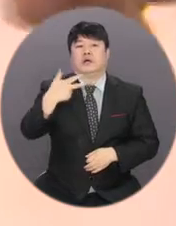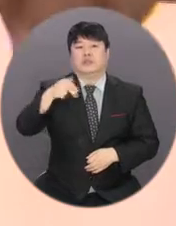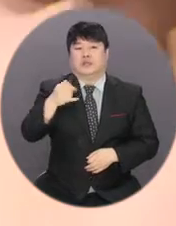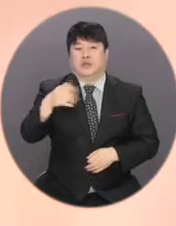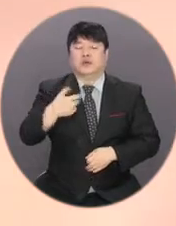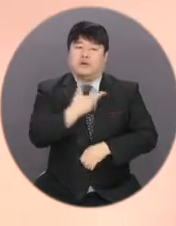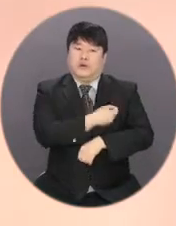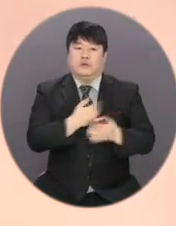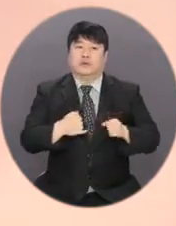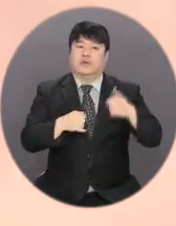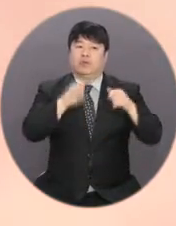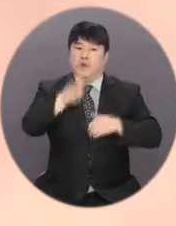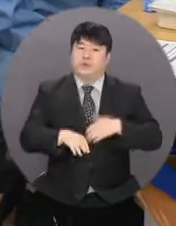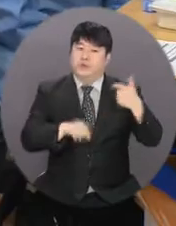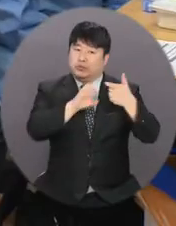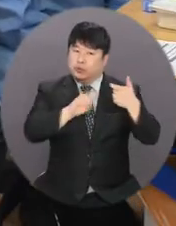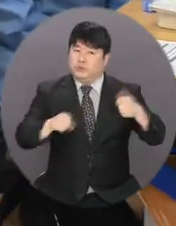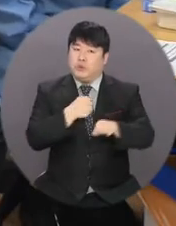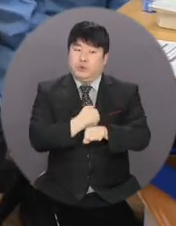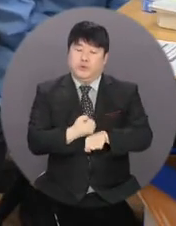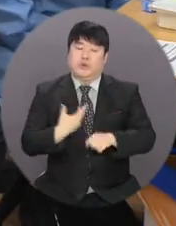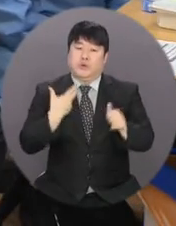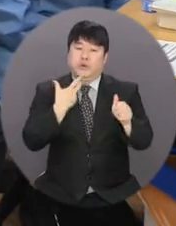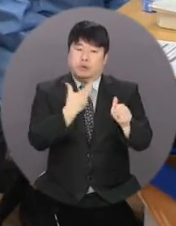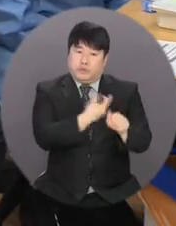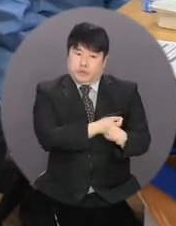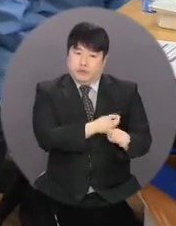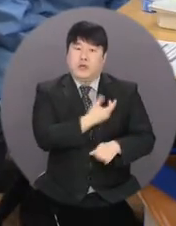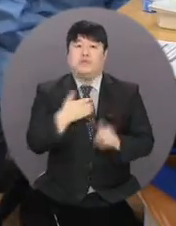광주에서 대상자의 60% 정도가 접종을 마쳤습니다.